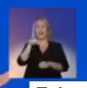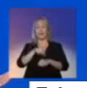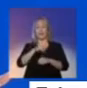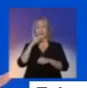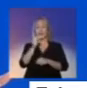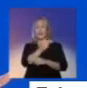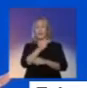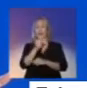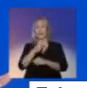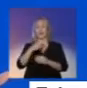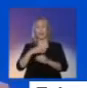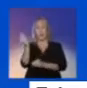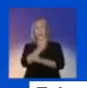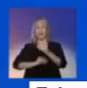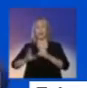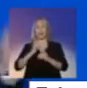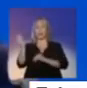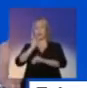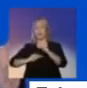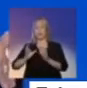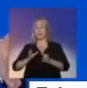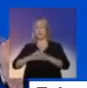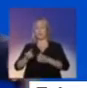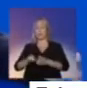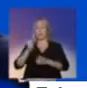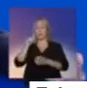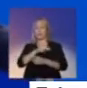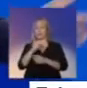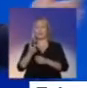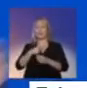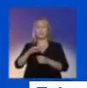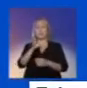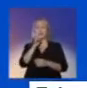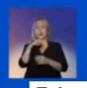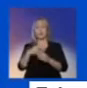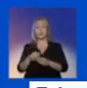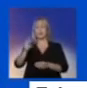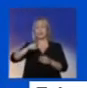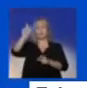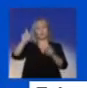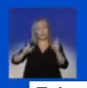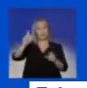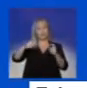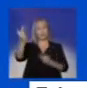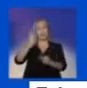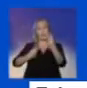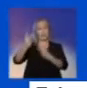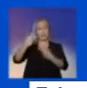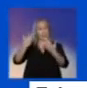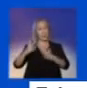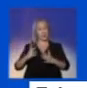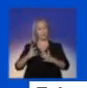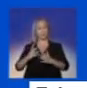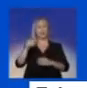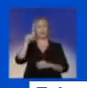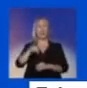Πρωθυπουργός, για όλη την Μακεδονία. Και βεβαίως η Εθνική Πόρη, το πρόγραμμα δημοσίων επενδύσεων. Νομίζω ότι και από τα 4 θα πάρουμε ένα